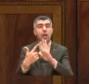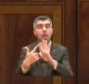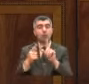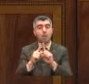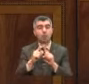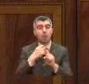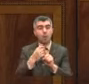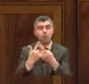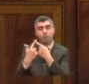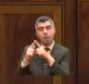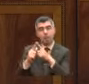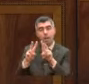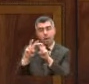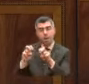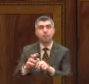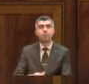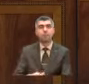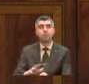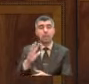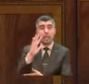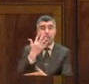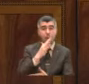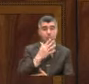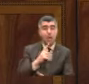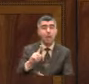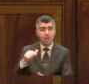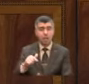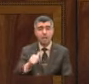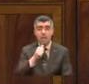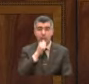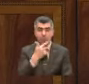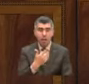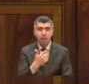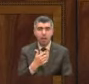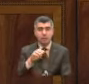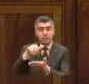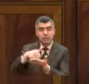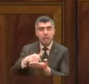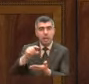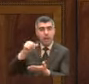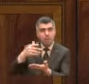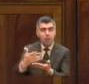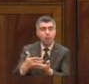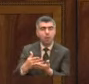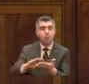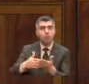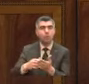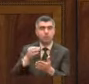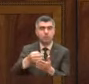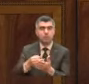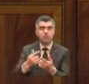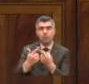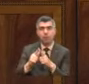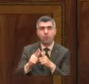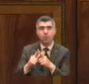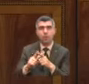ديال الاجهزه ديال المراقبه. الغابات عندها اجهزه ديالها، الماء عنده الاجهزه ديالو، المقالع الرمال عندها الاجهزه ديالها، كل طبعا تابعه القطاعات. يمكن